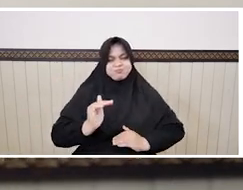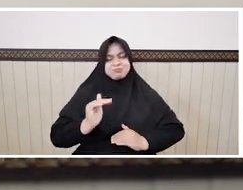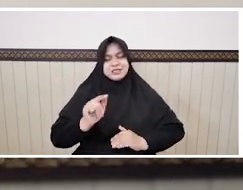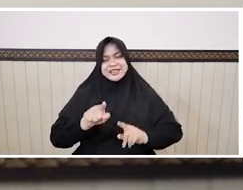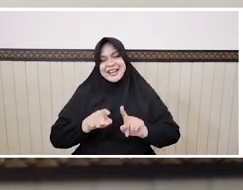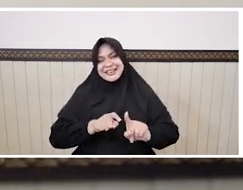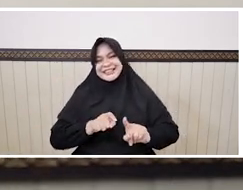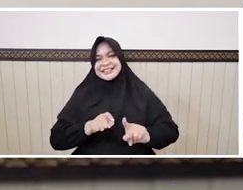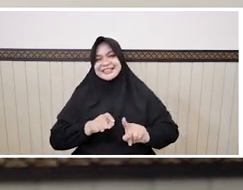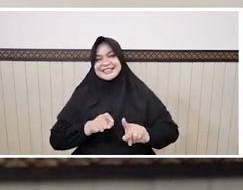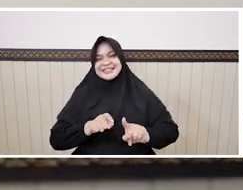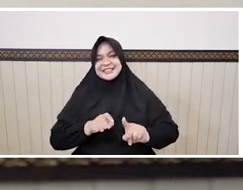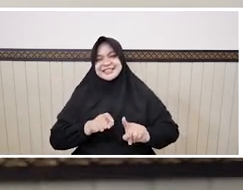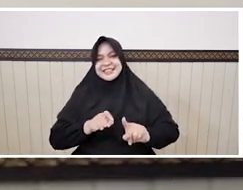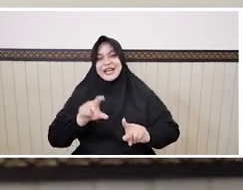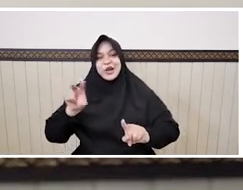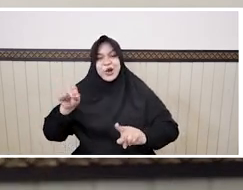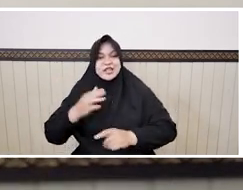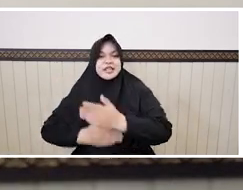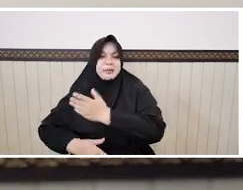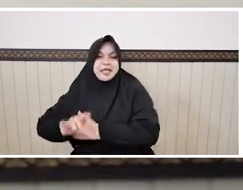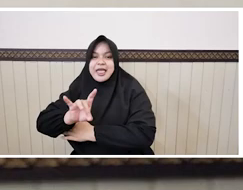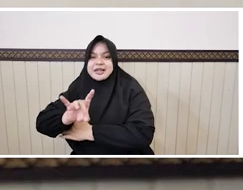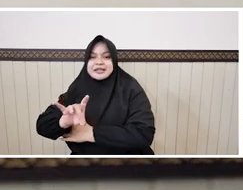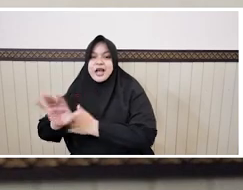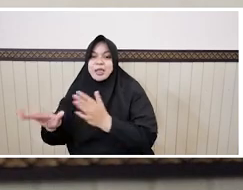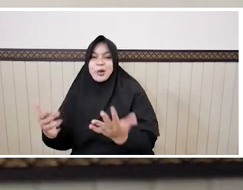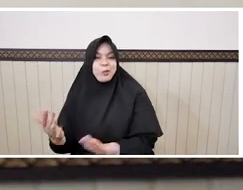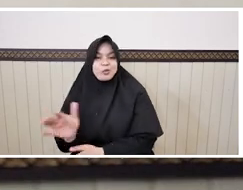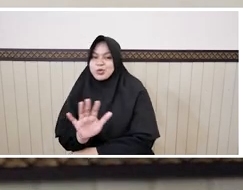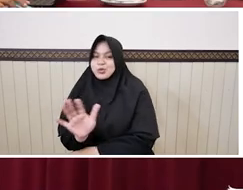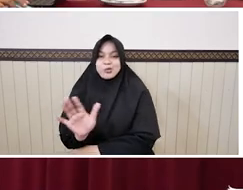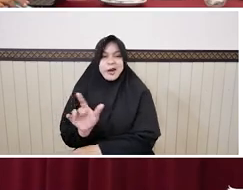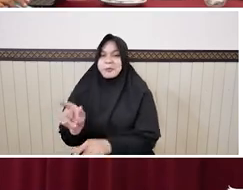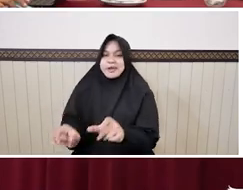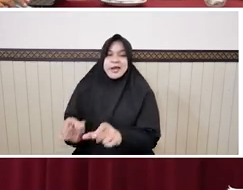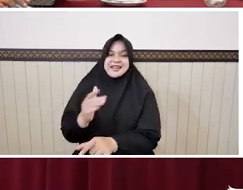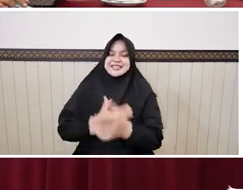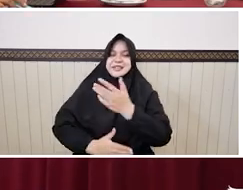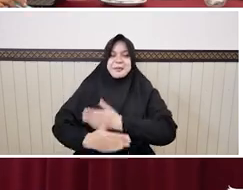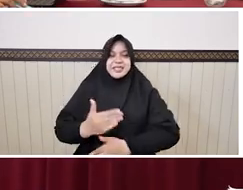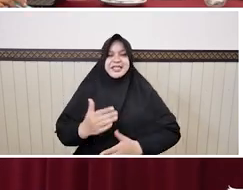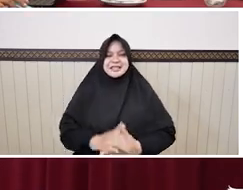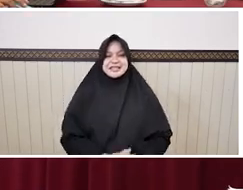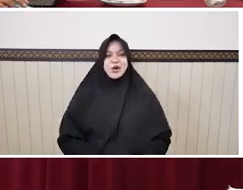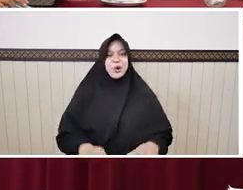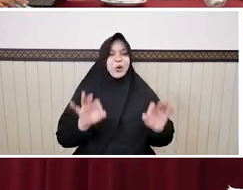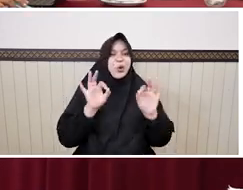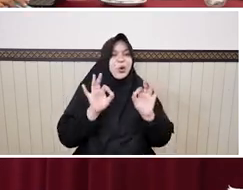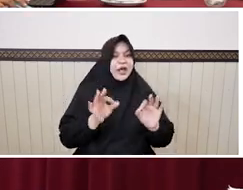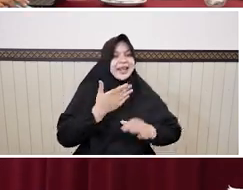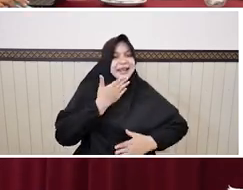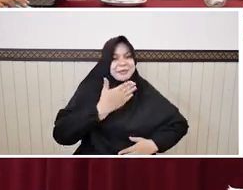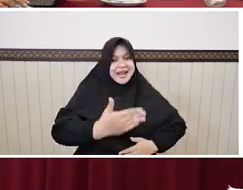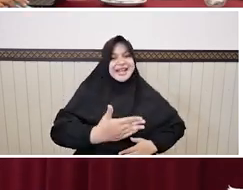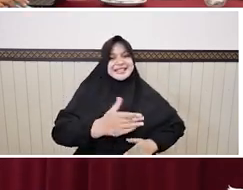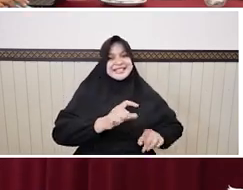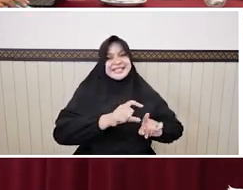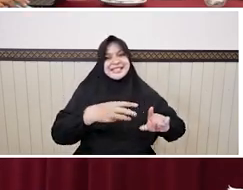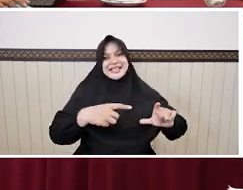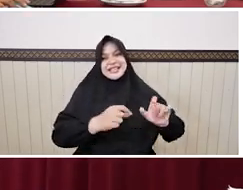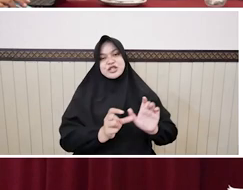daripada non disabilitas atau bukan penyandang disabilitas Terima kasih